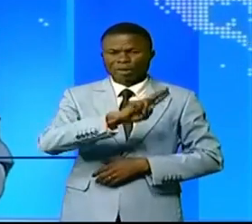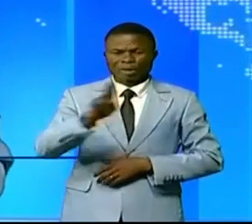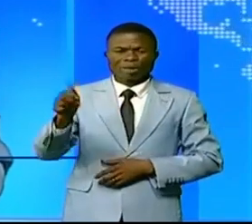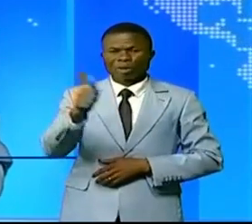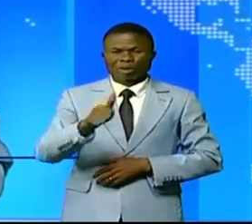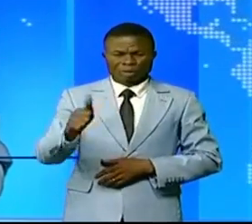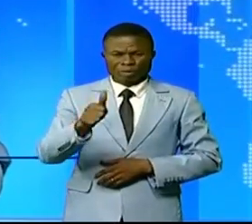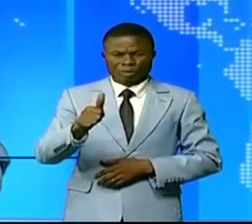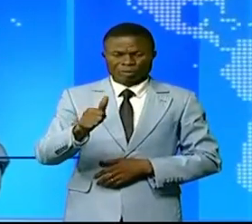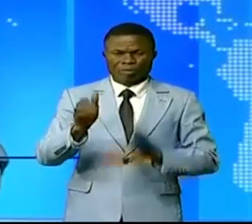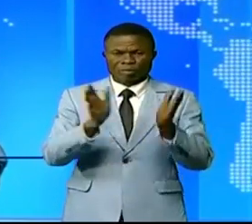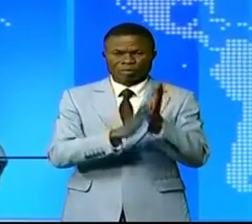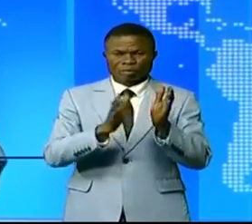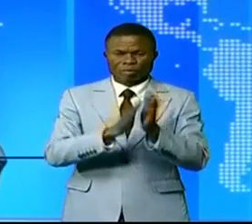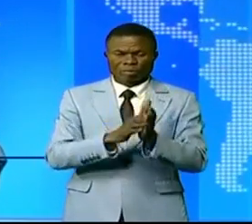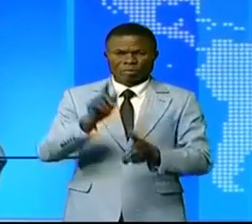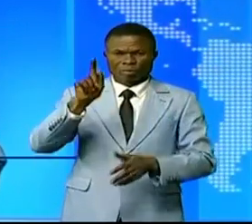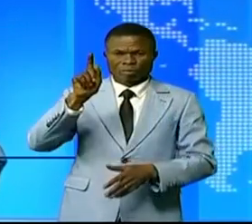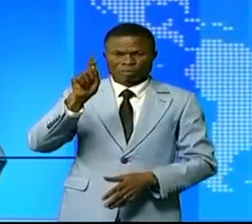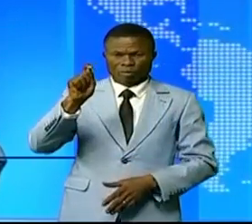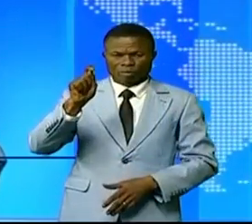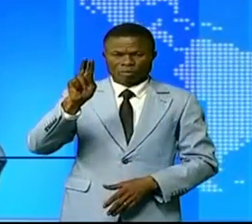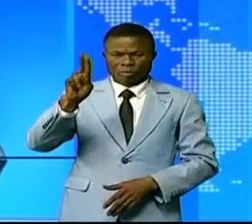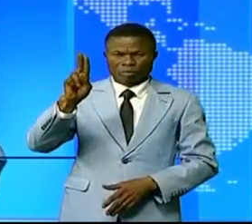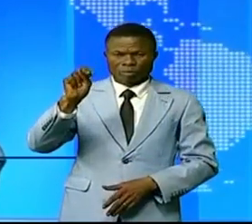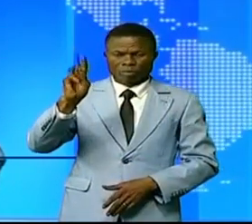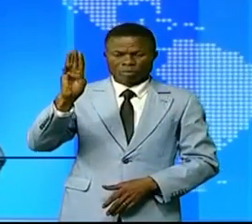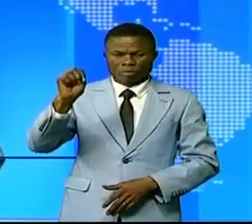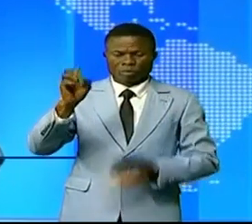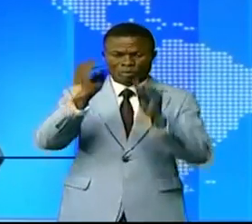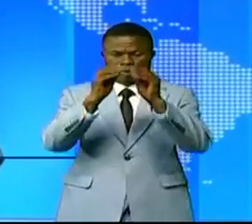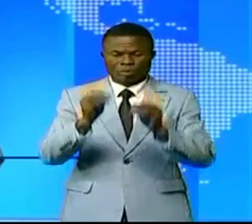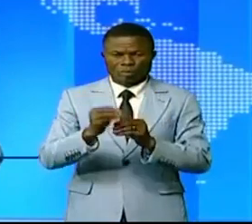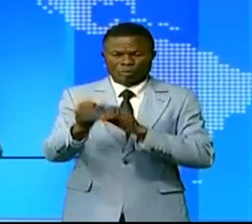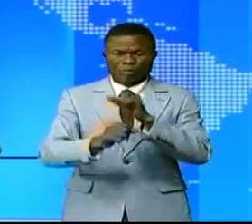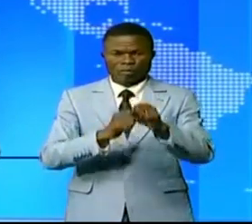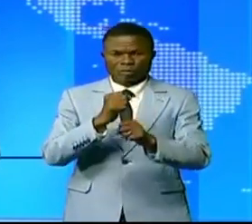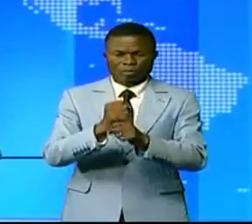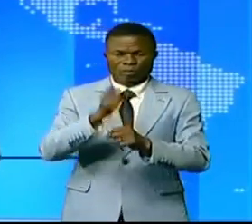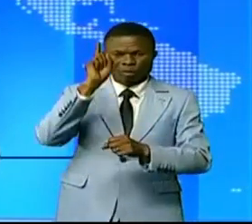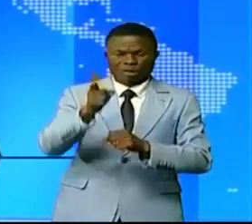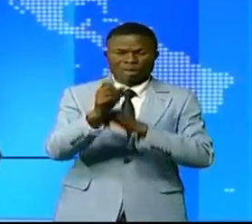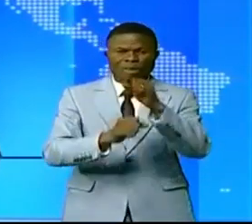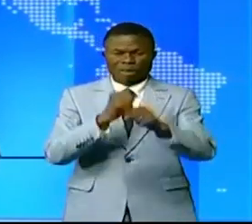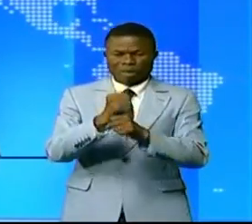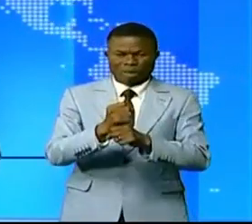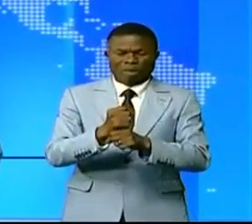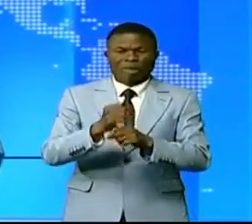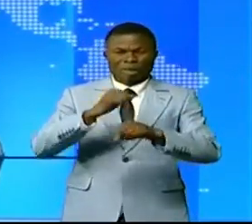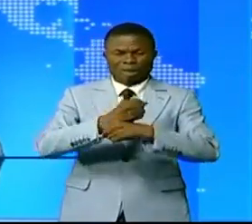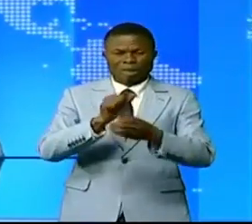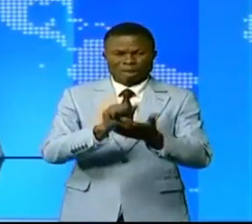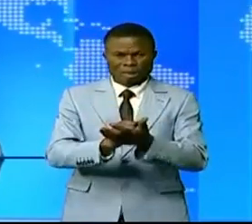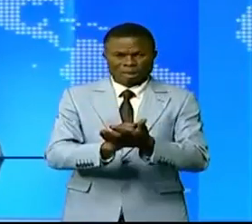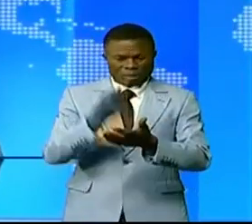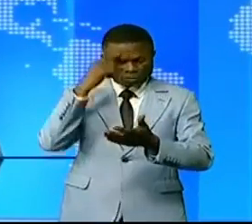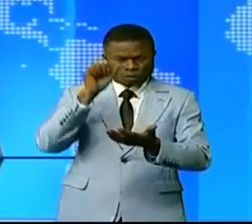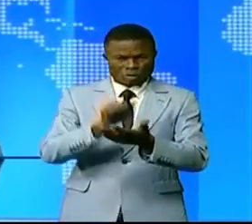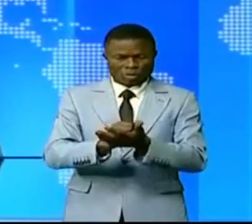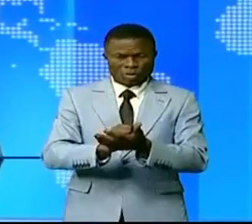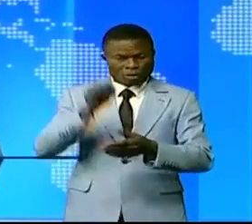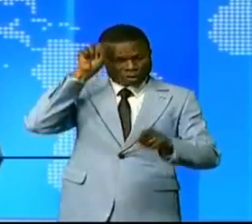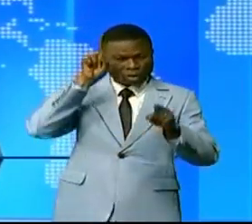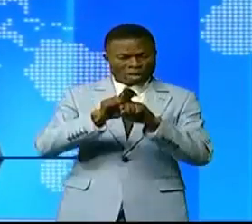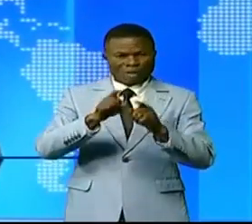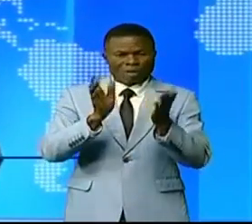1921-2021, l'Institut Tumbakunda Diazaï totalise exactement 100 ans d'existence. Pour ce faire, le frère des